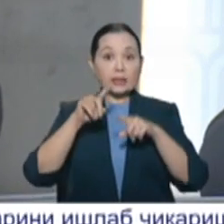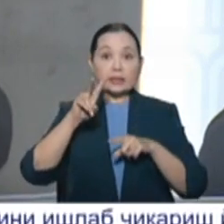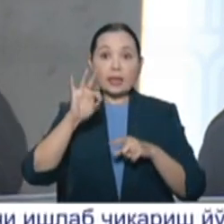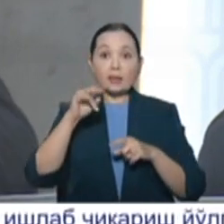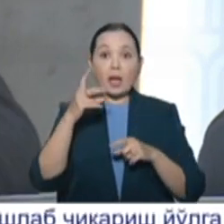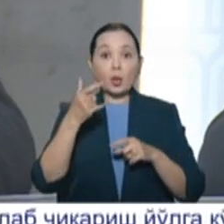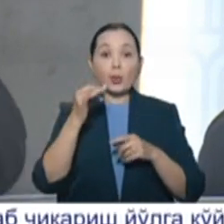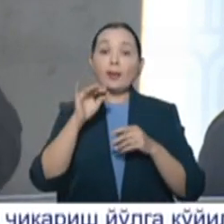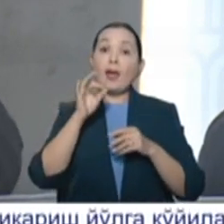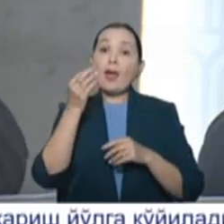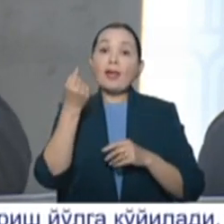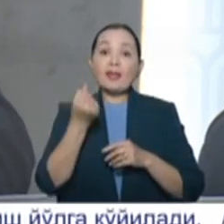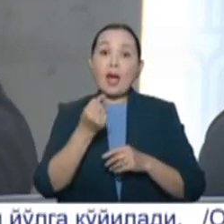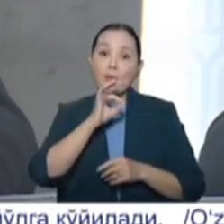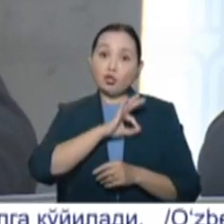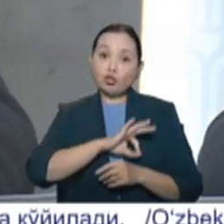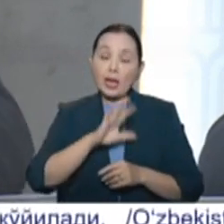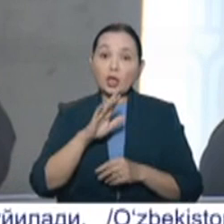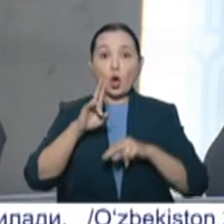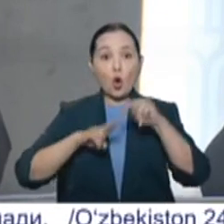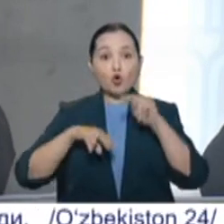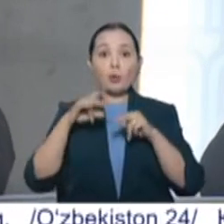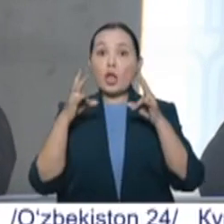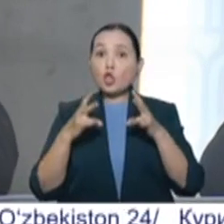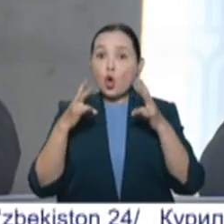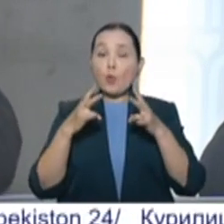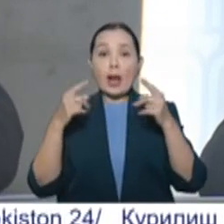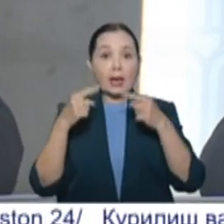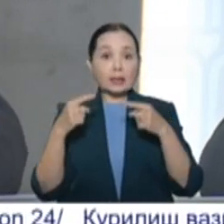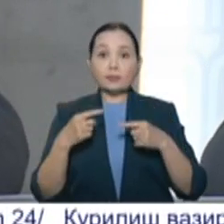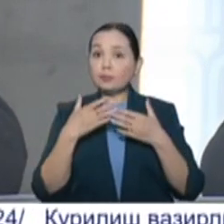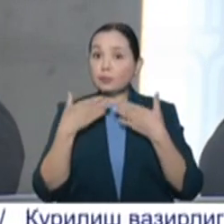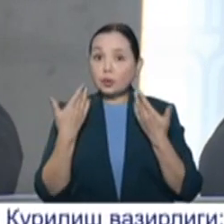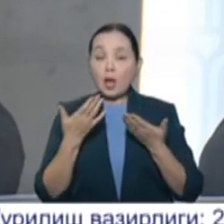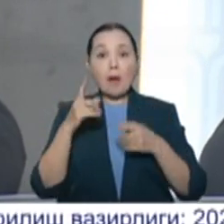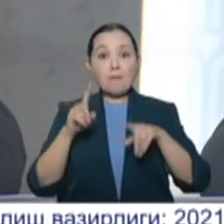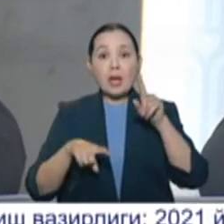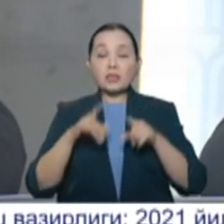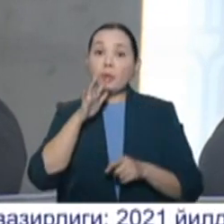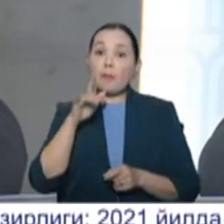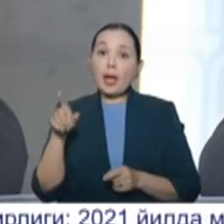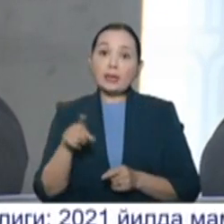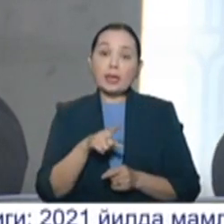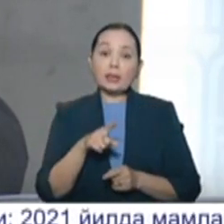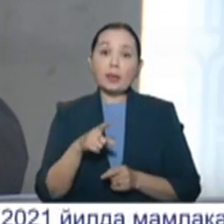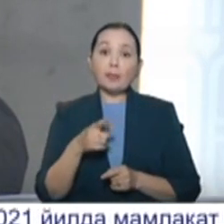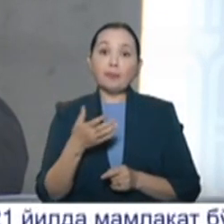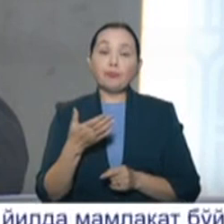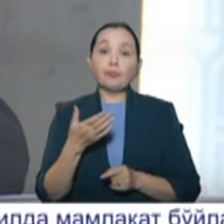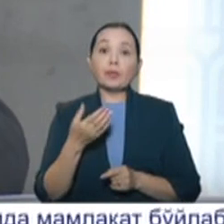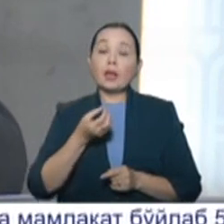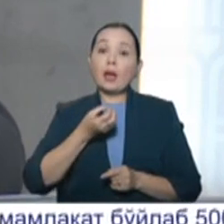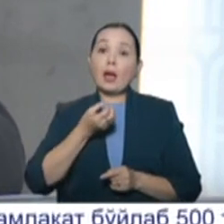ham kam ishlatilyapti. Qurilish normalariga ba'zi bir paytlarda